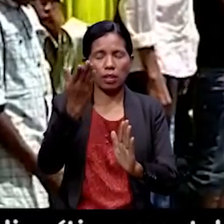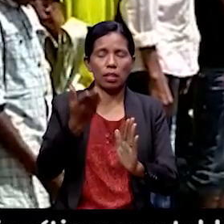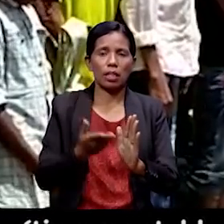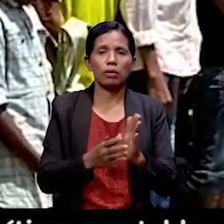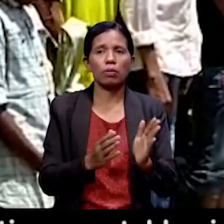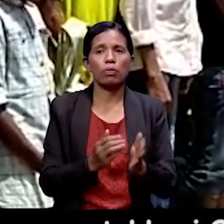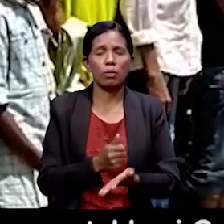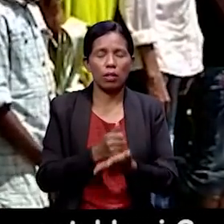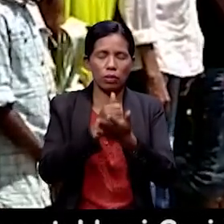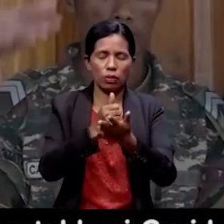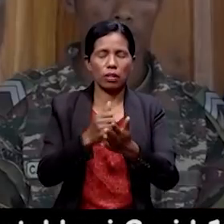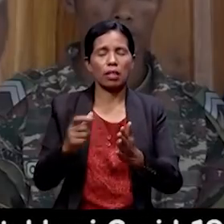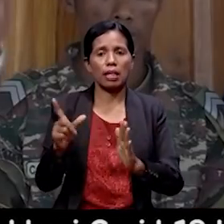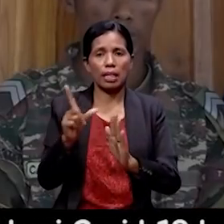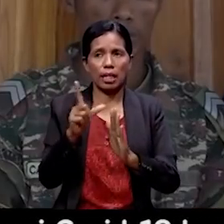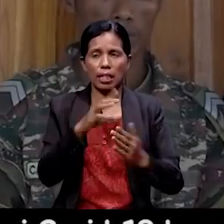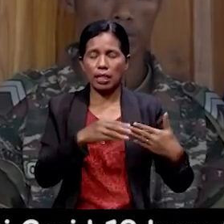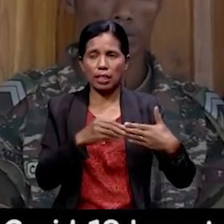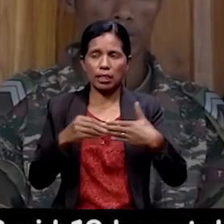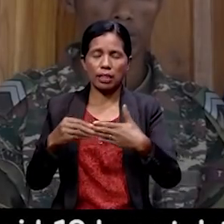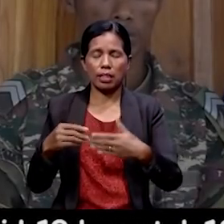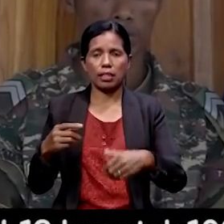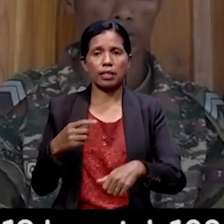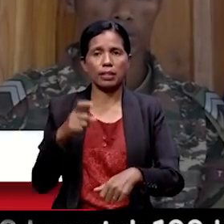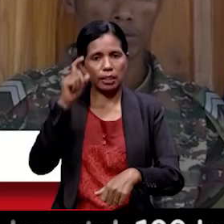Nem. Tani Asna Fatin minyak mau minyak